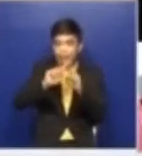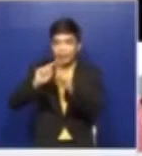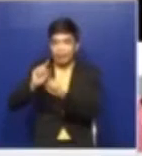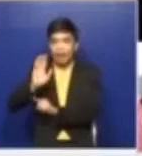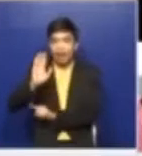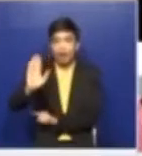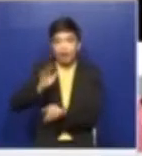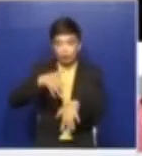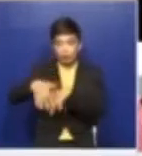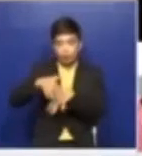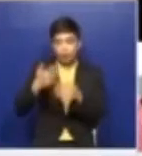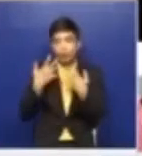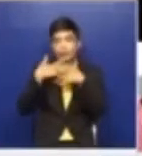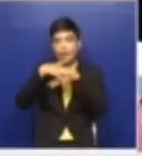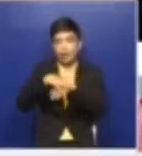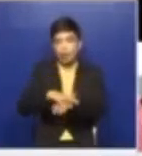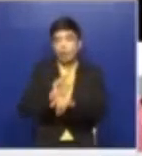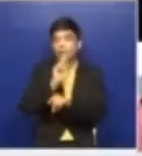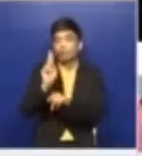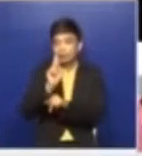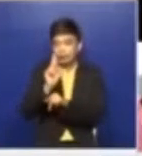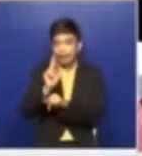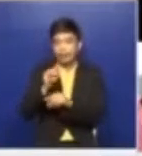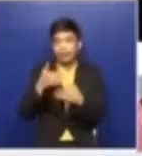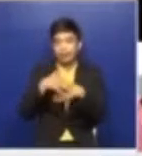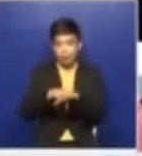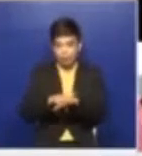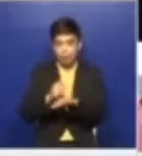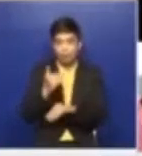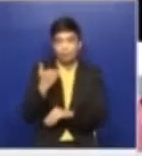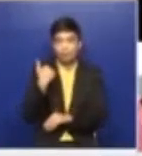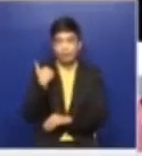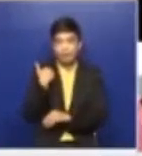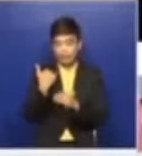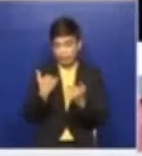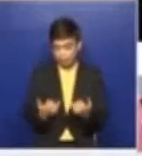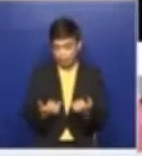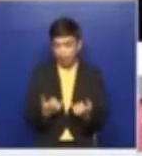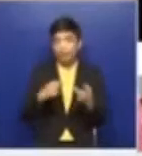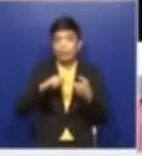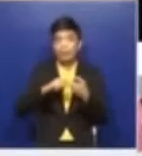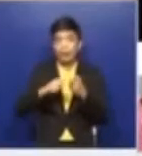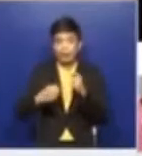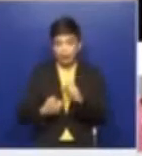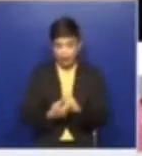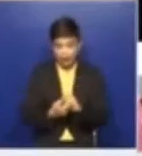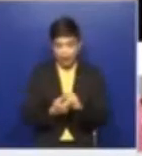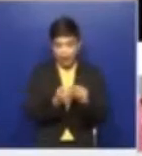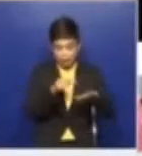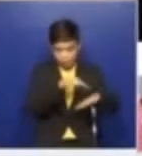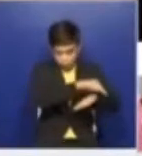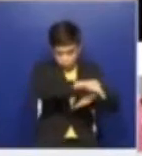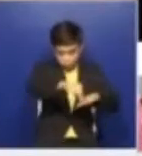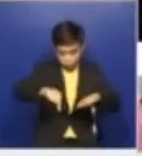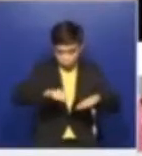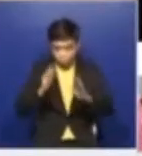าชนทั่วไปใช้สอยร่วมกันท่านประธานคะขณะนี้ปัญหาในการใช้พื้นที่ร่วมกันของพี่น้อง